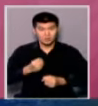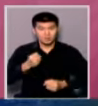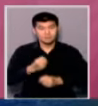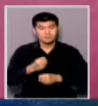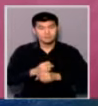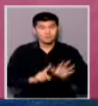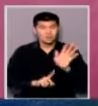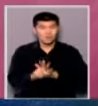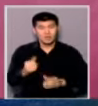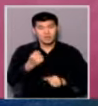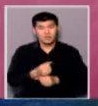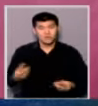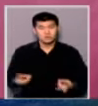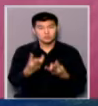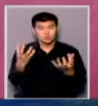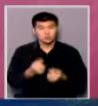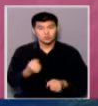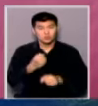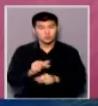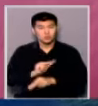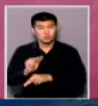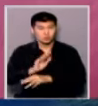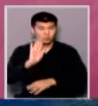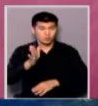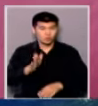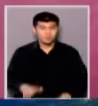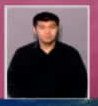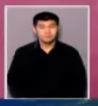сөндіру құралдарын қалай қолданып үлгеріп туралы дағдыларды үйрететін боламыз.